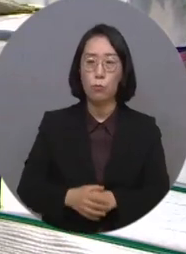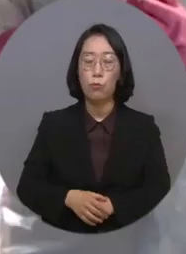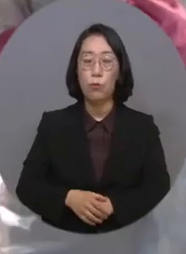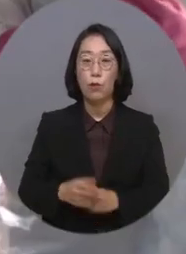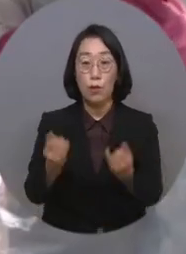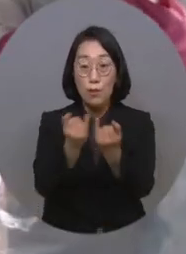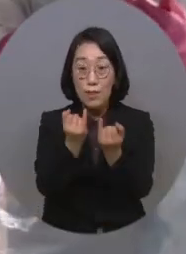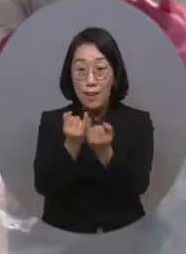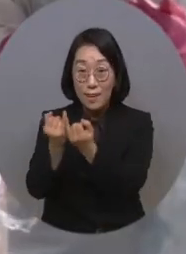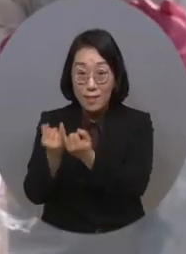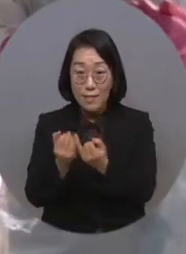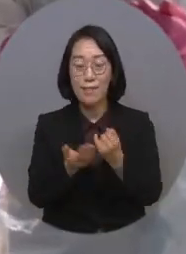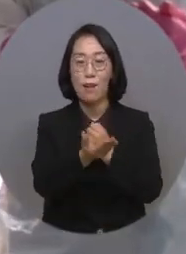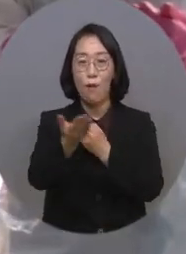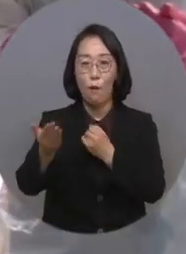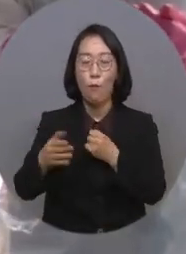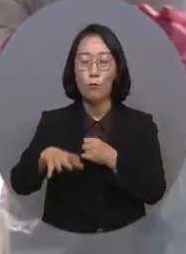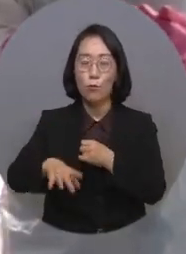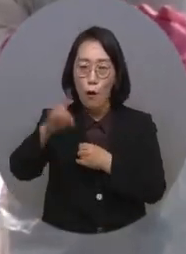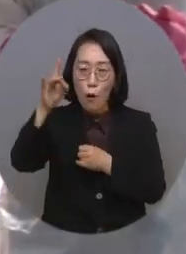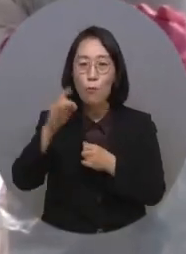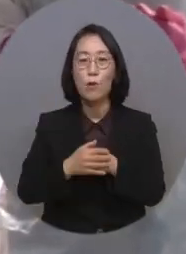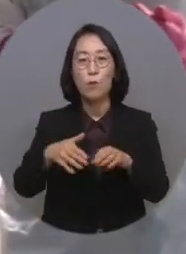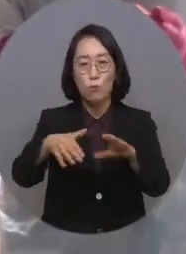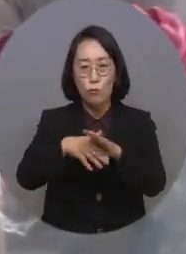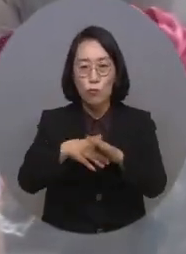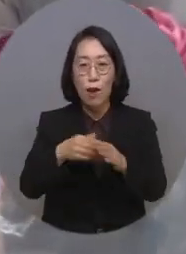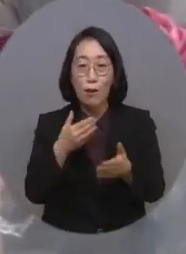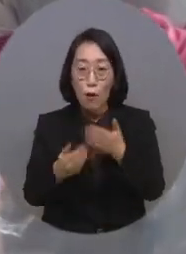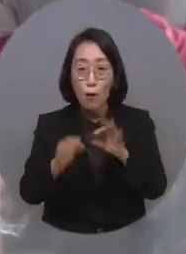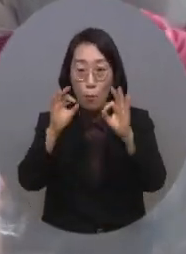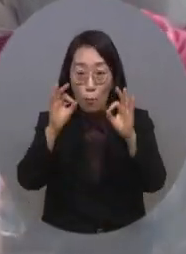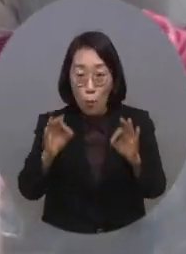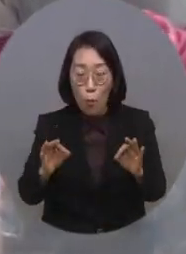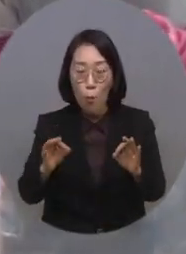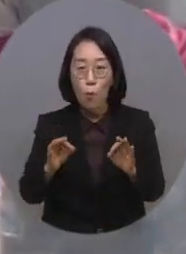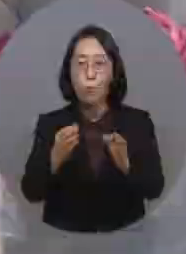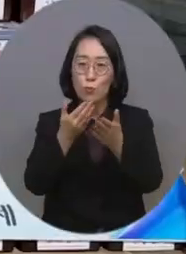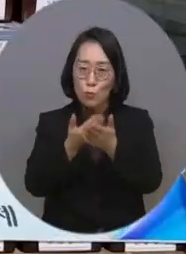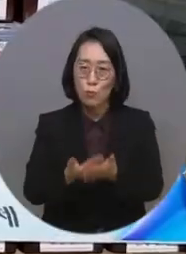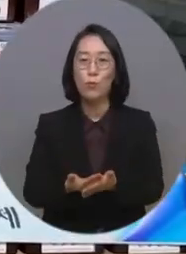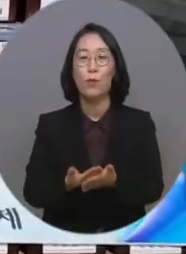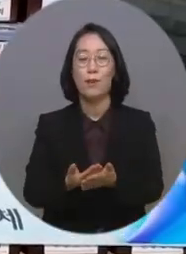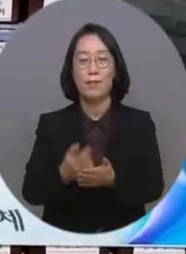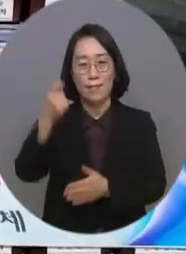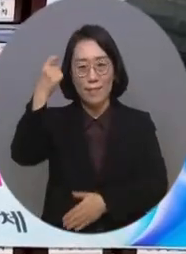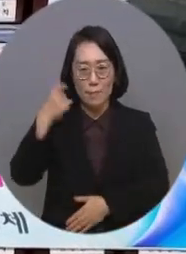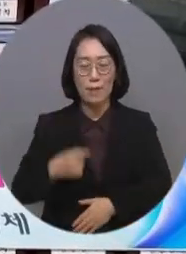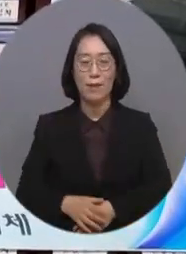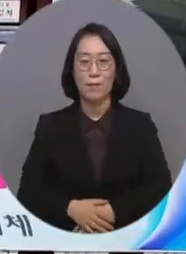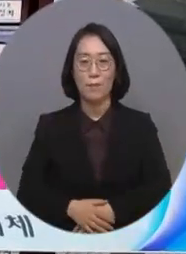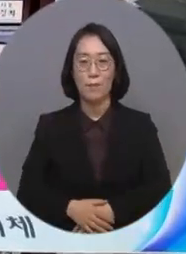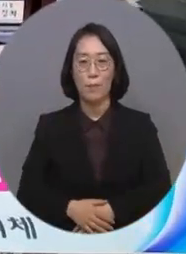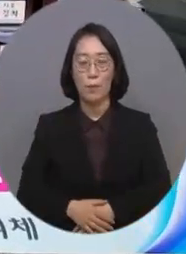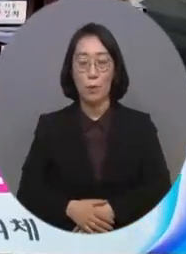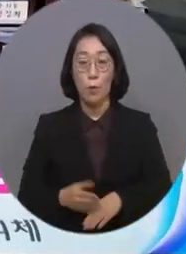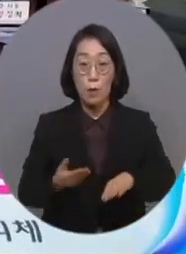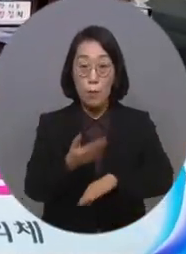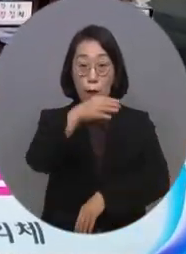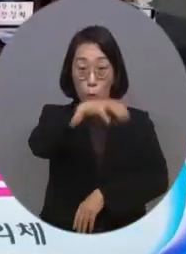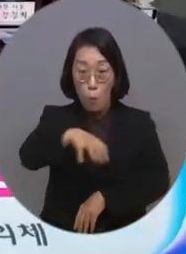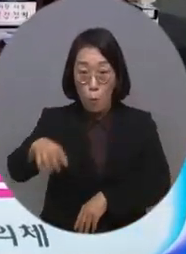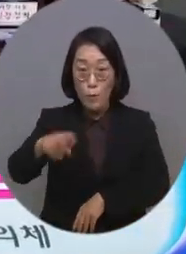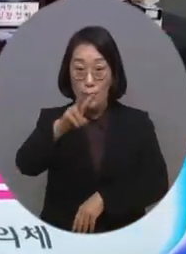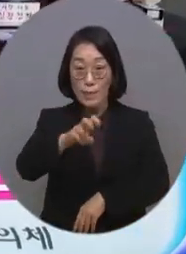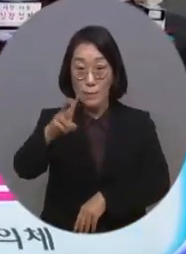김장을 함께하며 지역사회와 소통하는 자리가 돼 더욱 뜻깊었습니다. 이 밖에도 전남도 22개